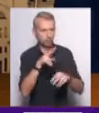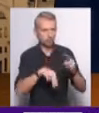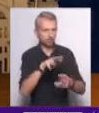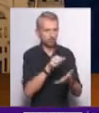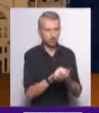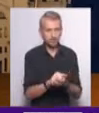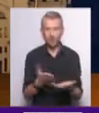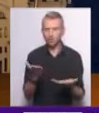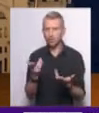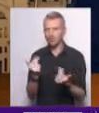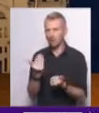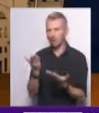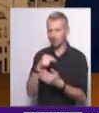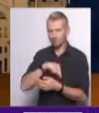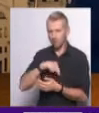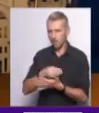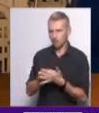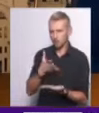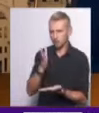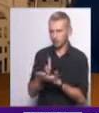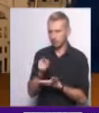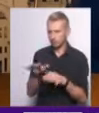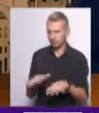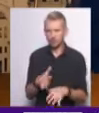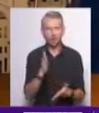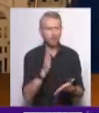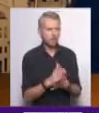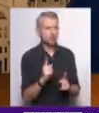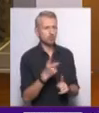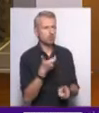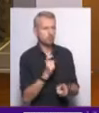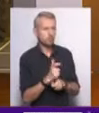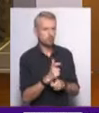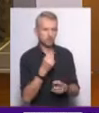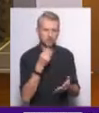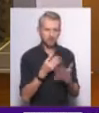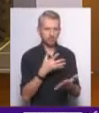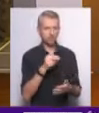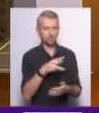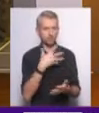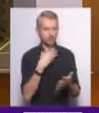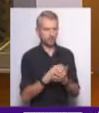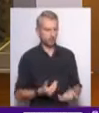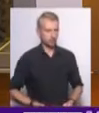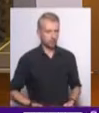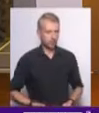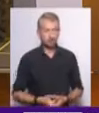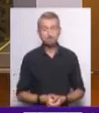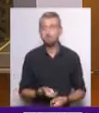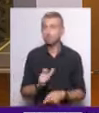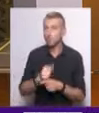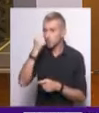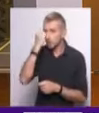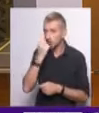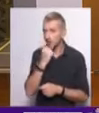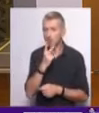моральні цінності закріплені за цим самим місцем. Щось є більш святіше, ніж навіть власне особисте життя. Так, пане Володимире, дуже дякую.